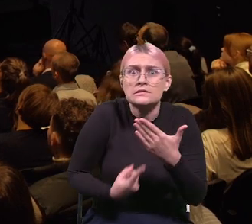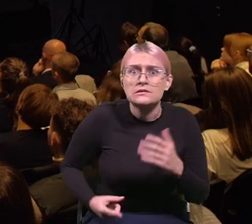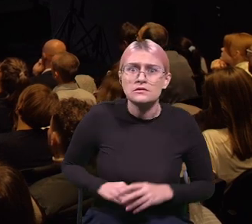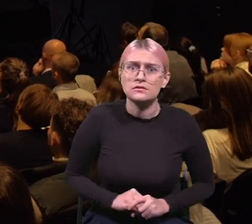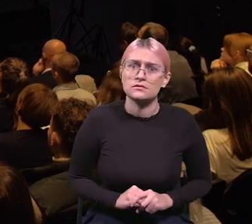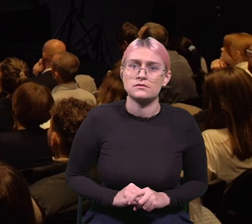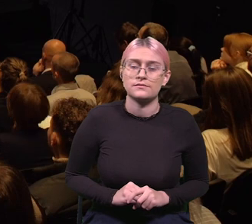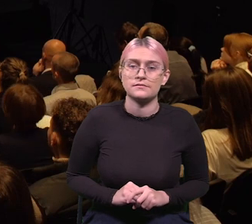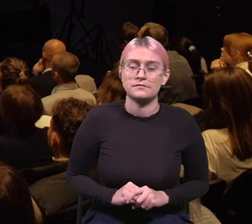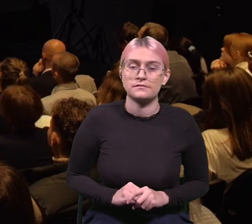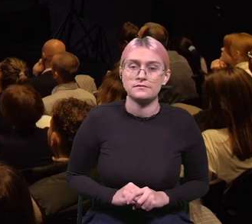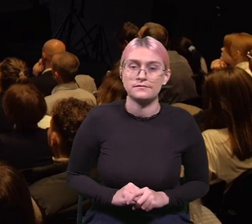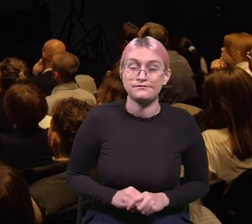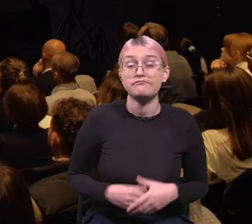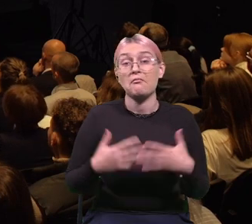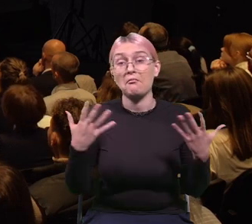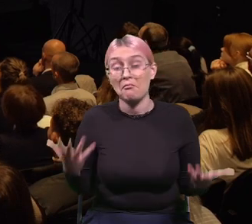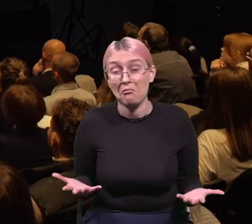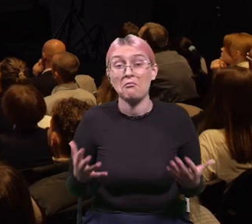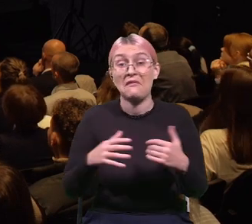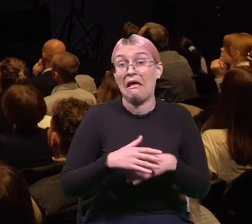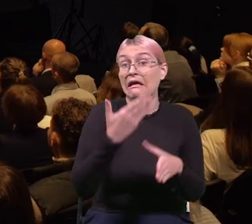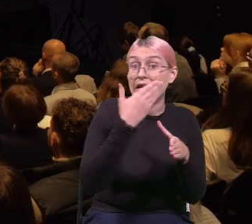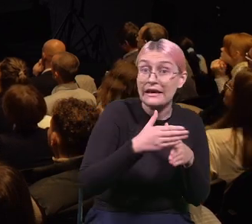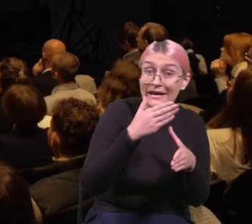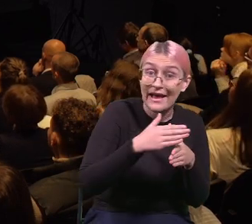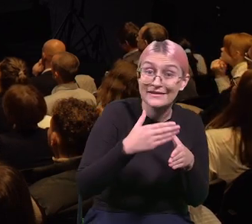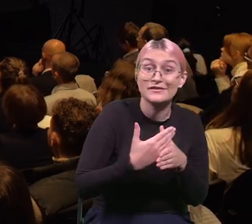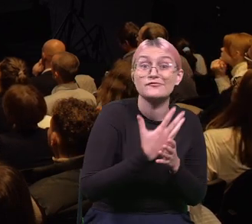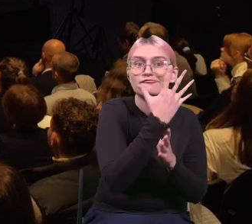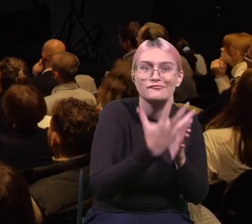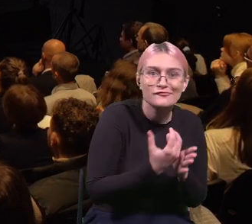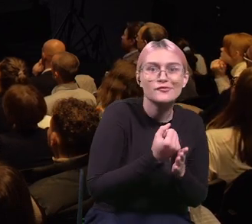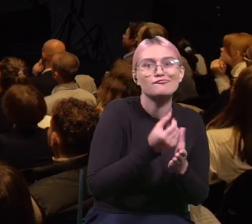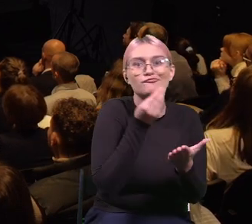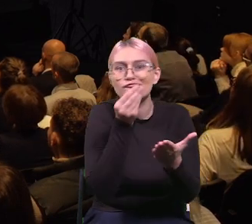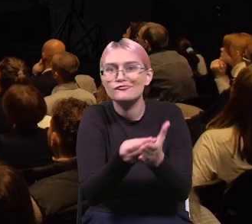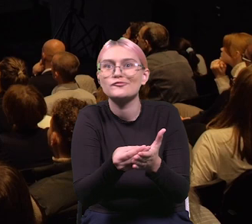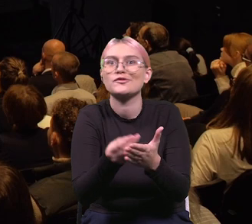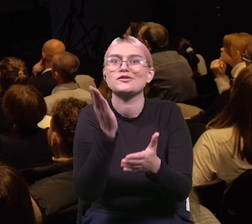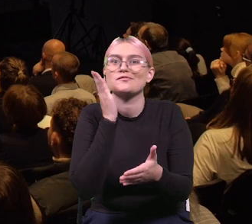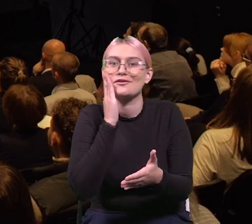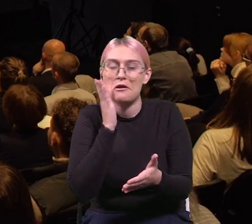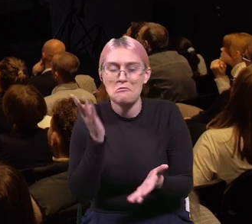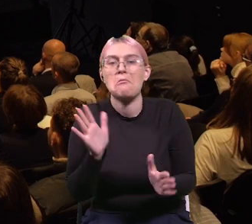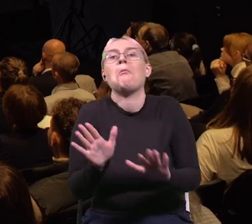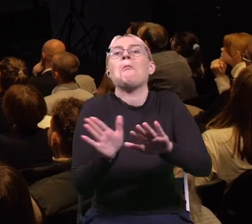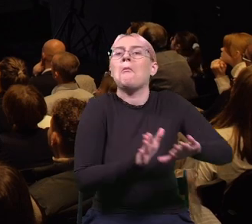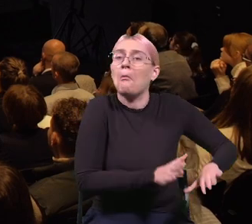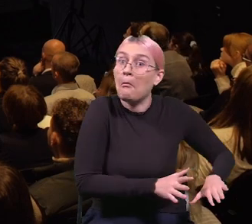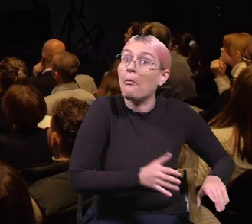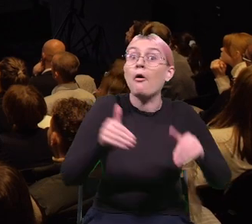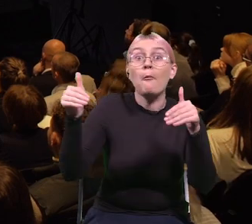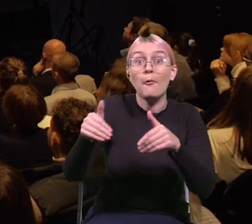jedyną formą, jaką można sobie wyobrazić. Można mieszkanie odziedziczyć. Wówczas nie wikła się w finansowe